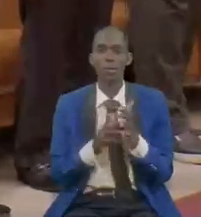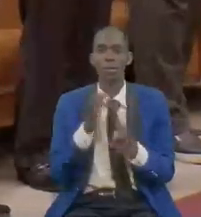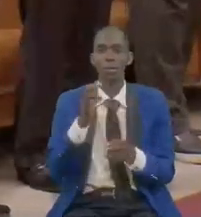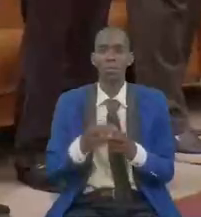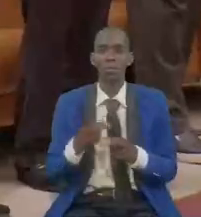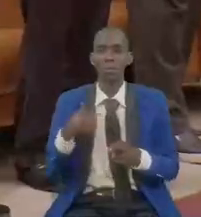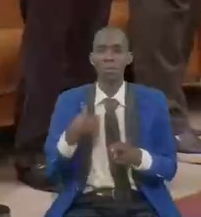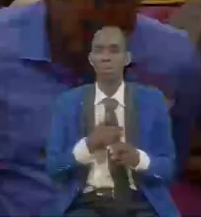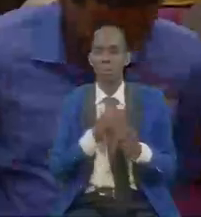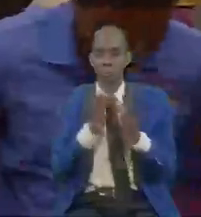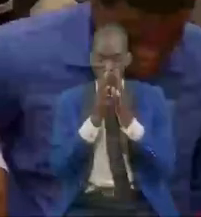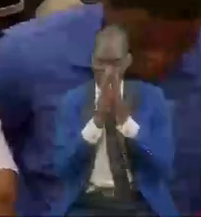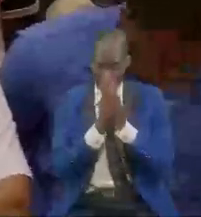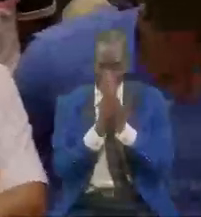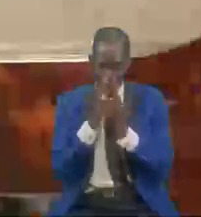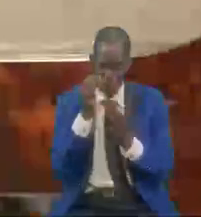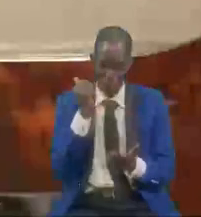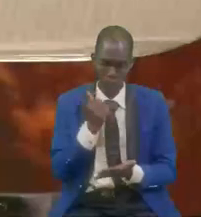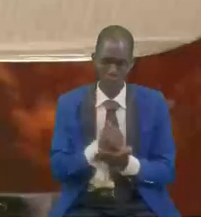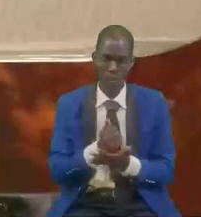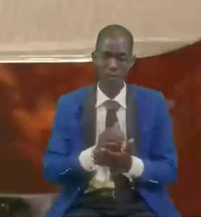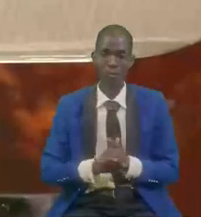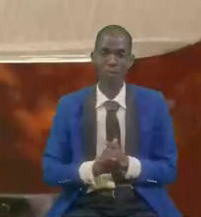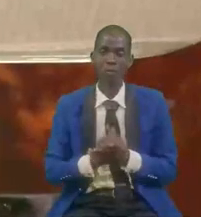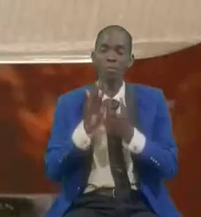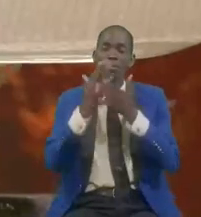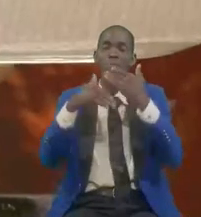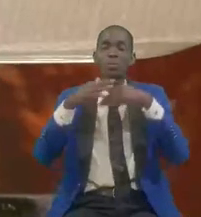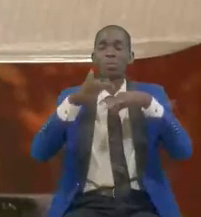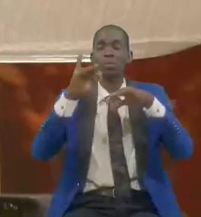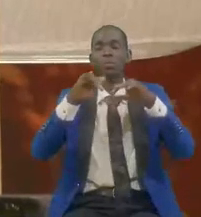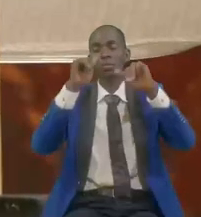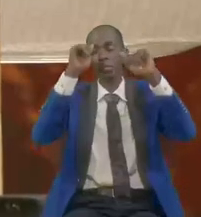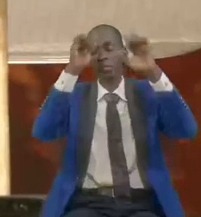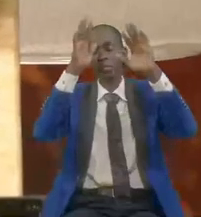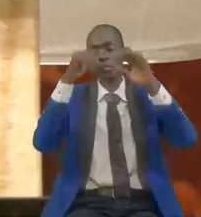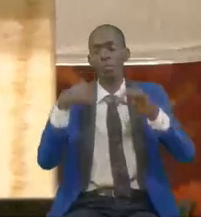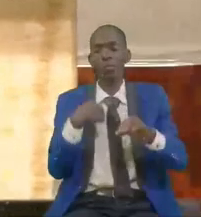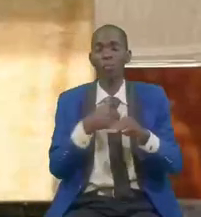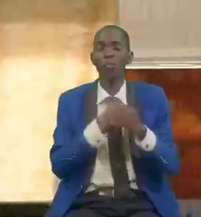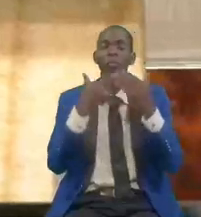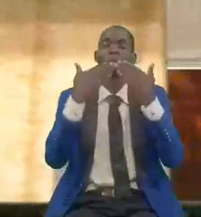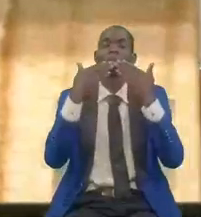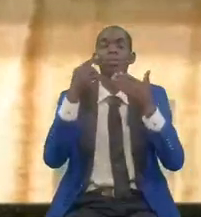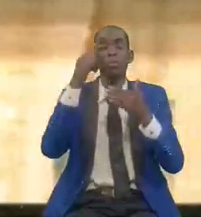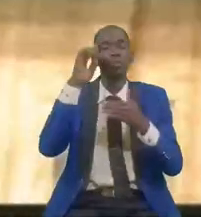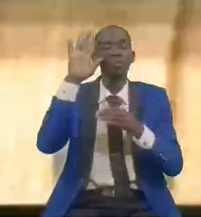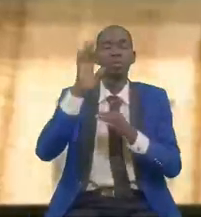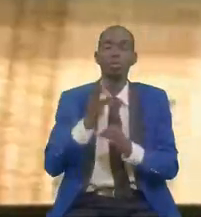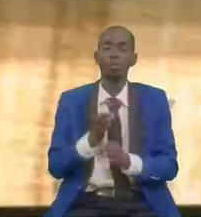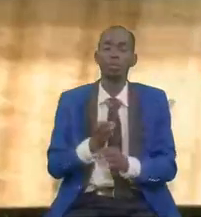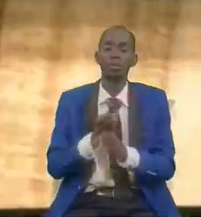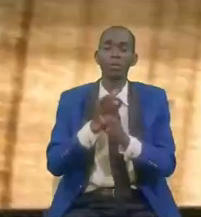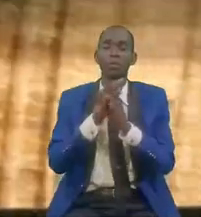Au nom de Jésus, nous prions, Père Céleste. Nous te remercions pour ta